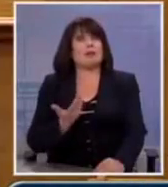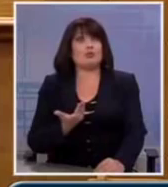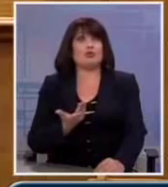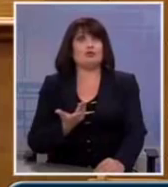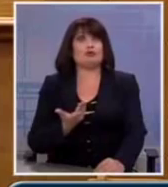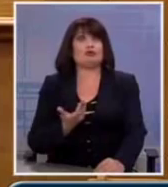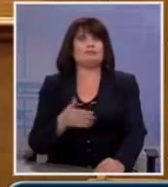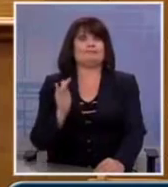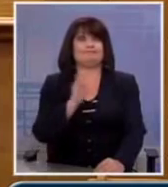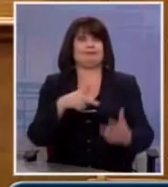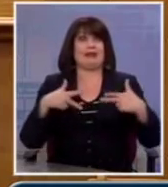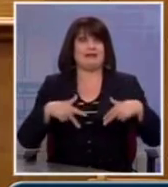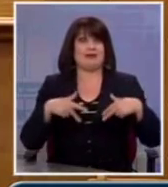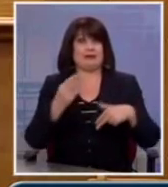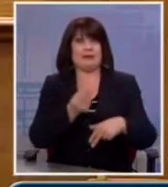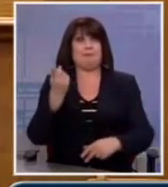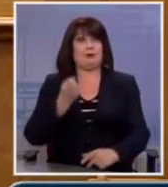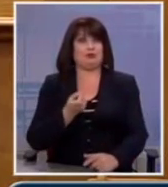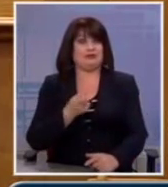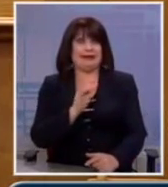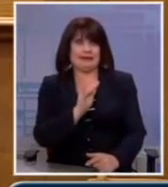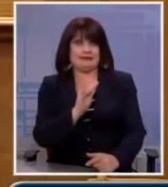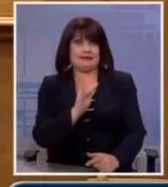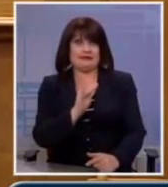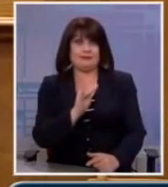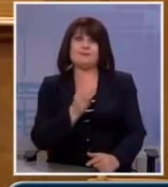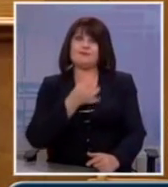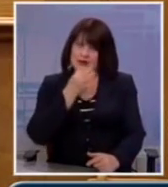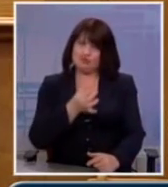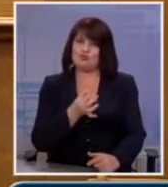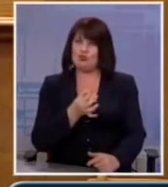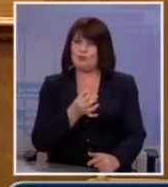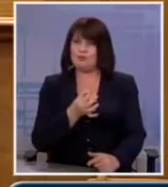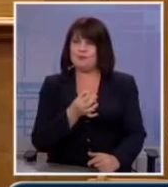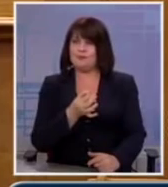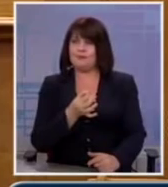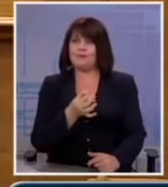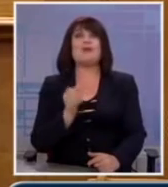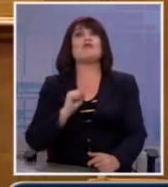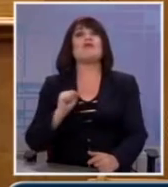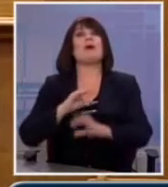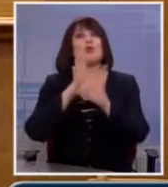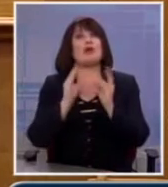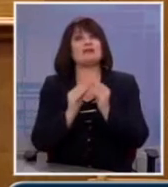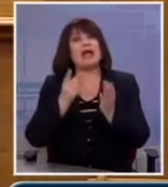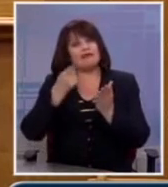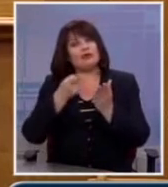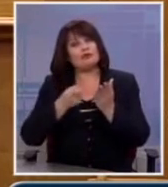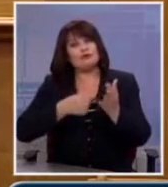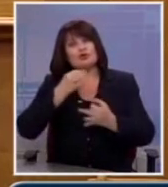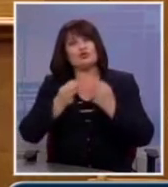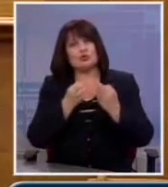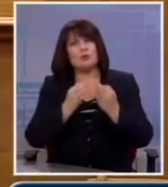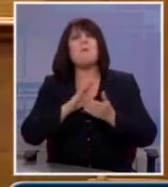Φοβάμαι όμως κύριοι της κυβερνητικής πλειοψηφίας, και θα σας το πω, φοβάμαι ότι όλα αυτά που σας επισημαίνω